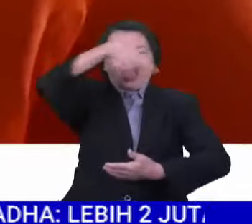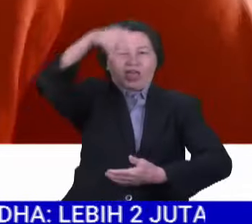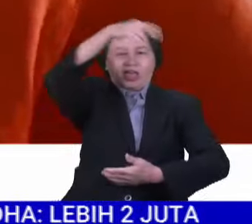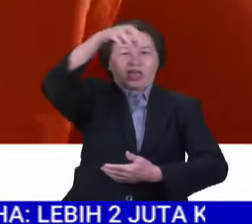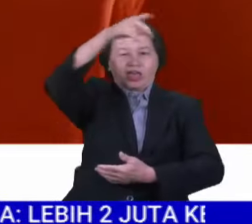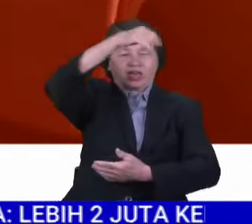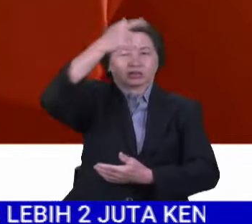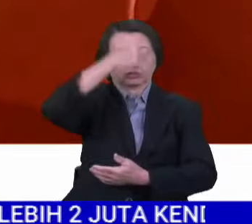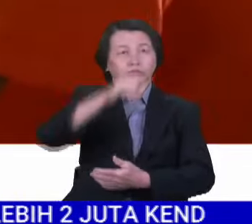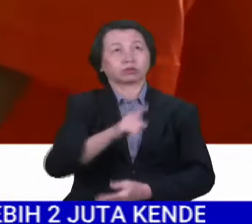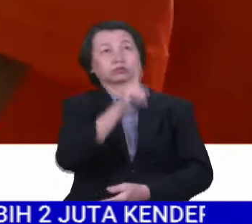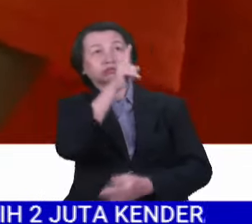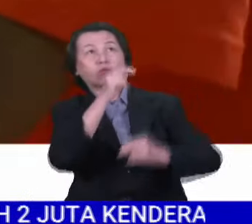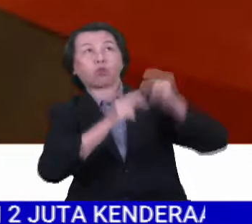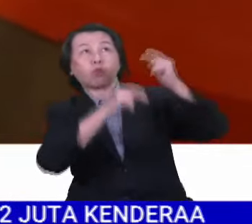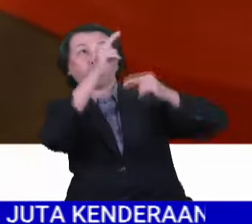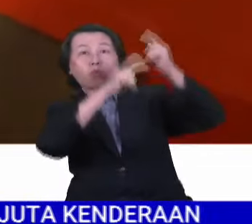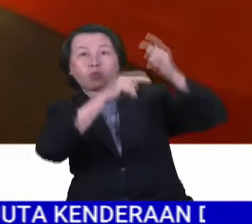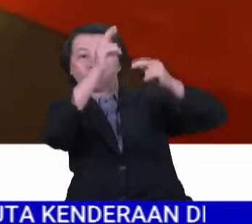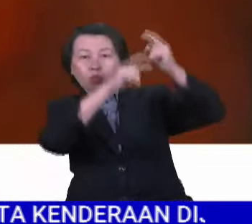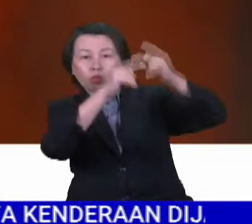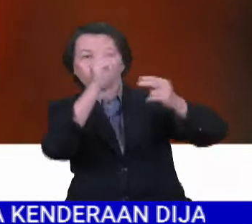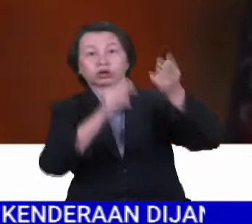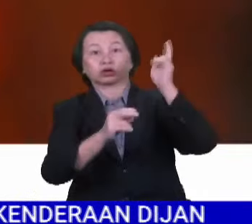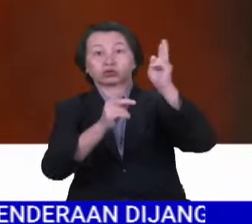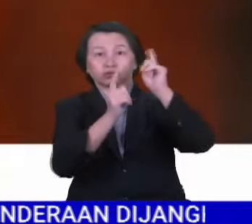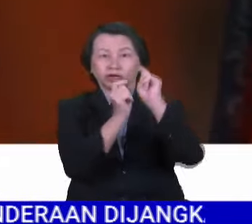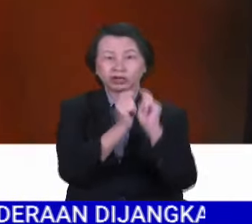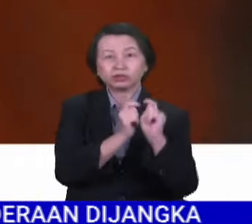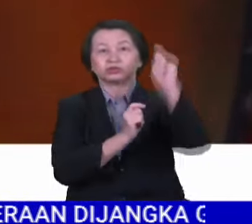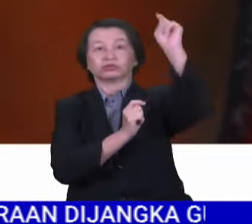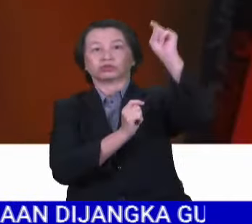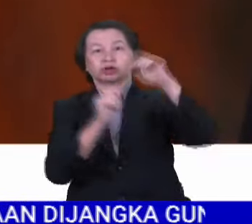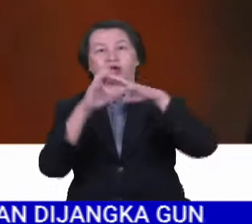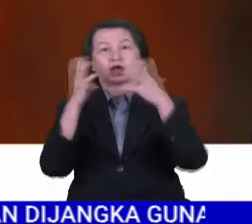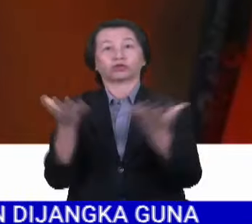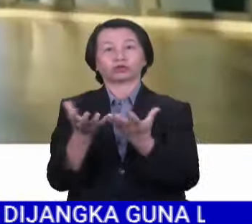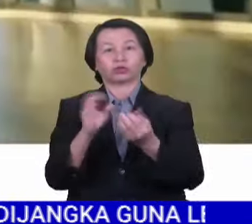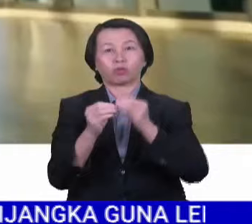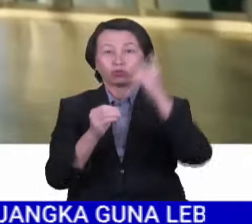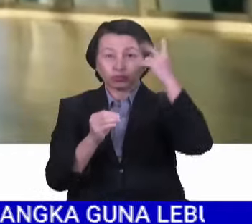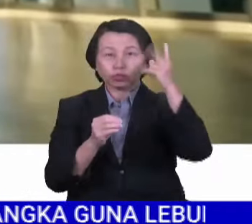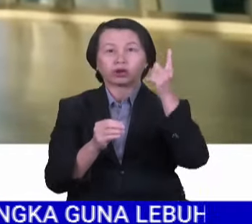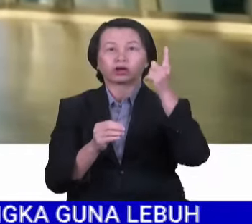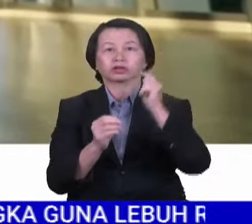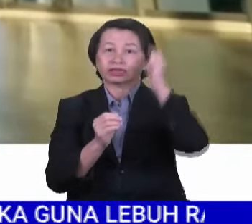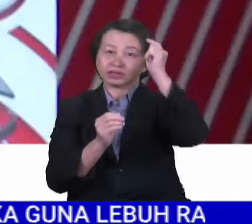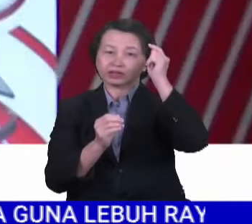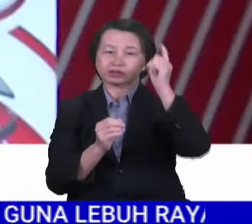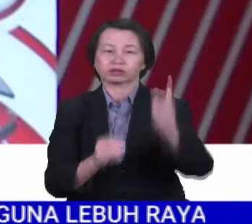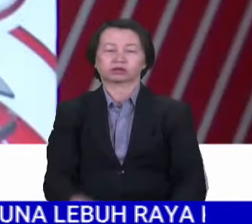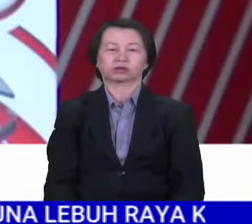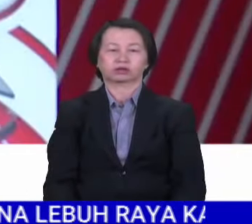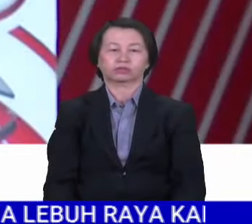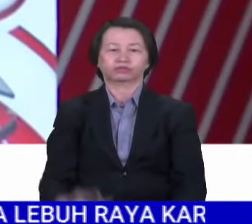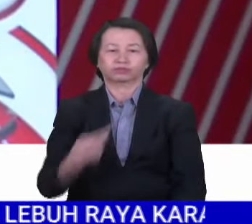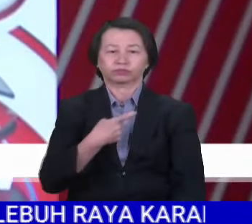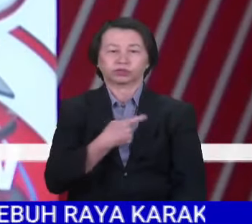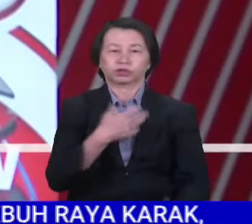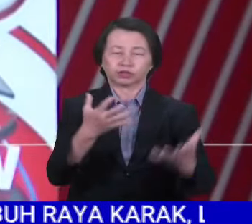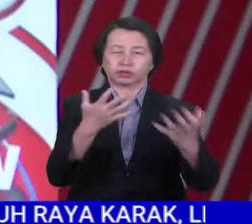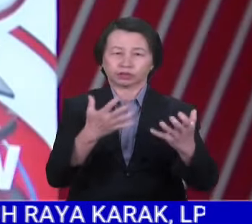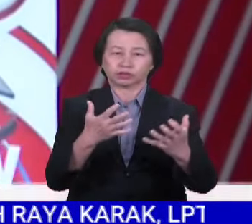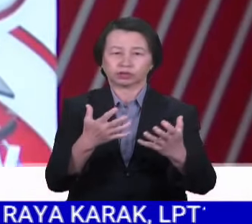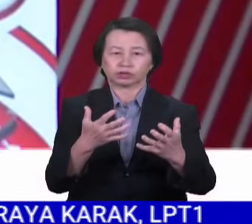tersebut memadamkan Ia adalah menggunakan kedua tertinggi di dunia kita anak